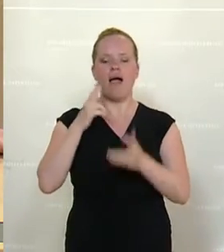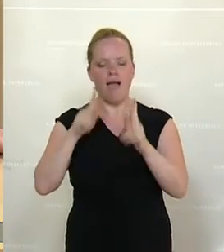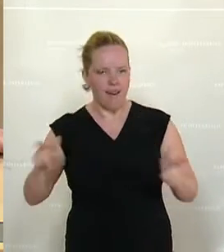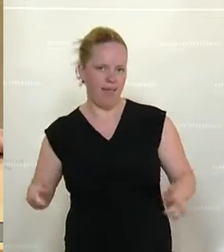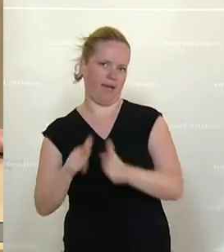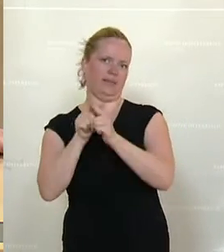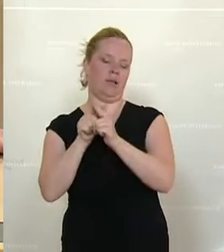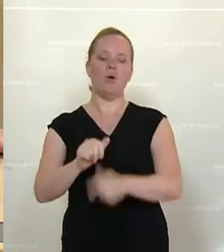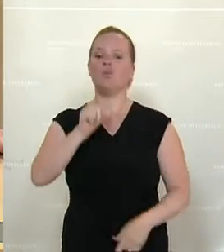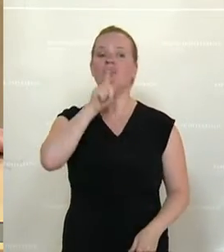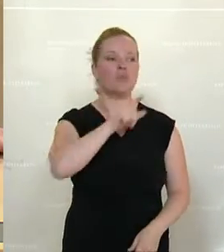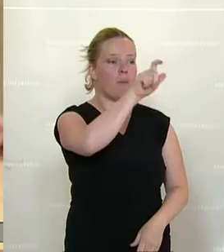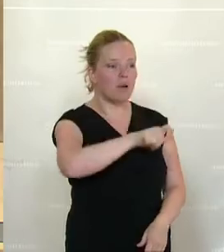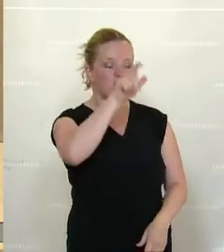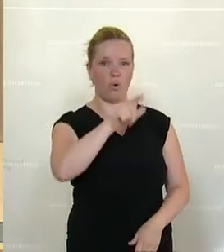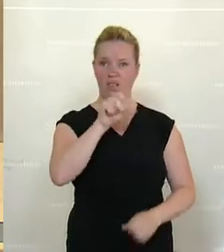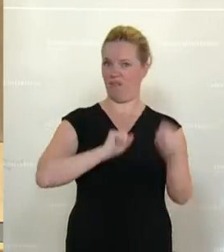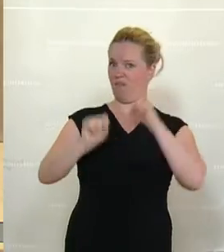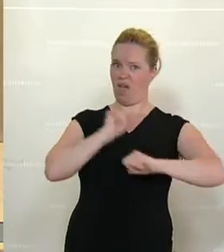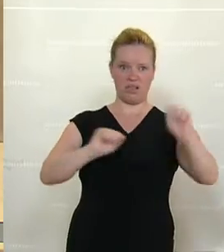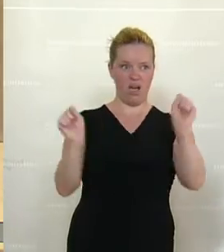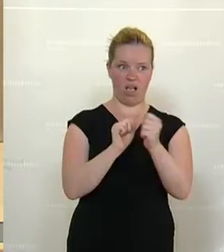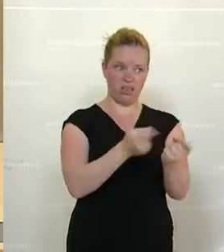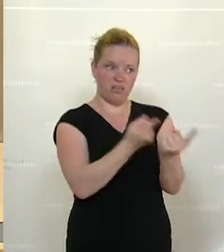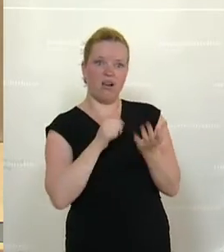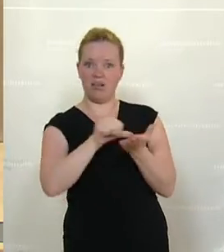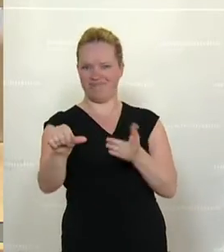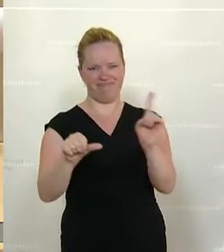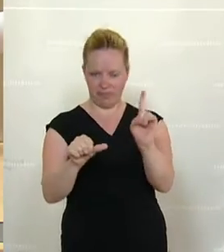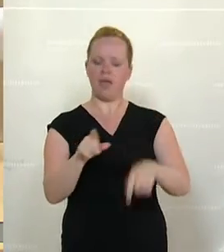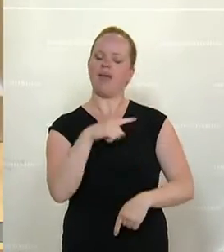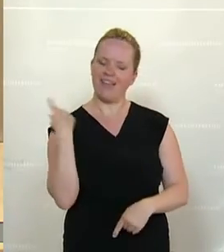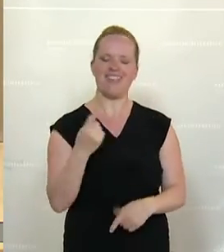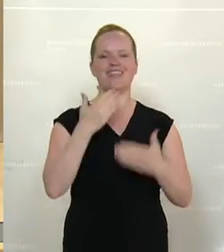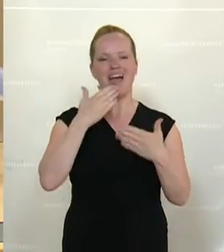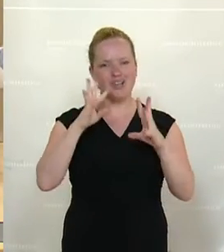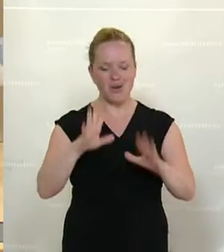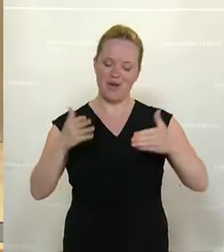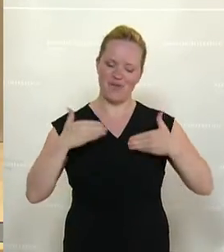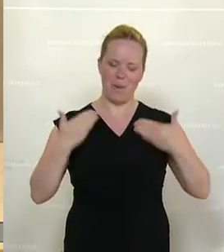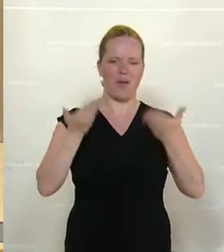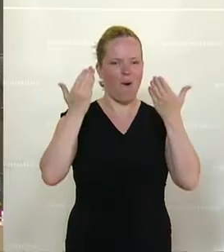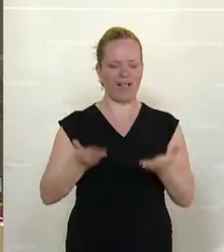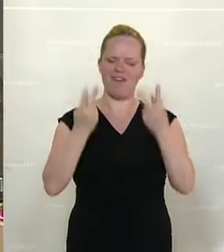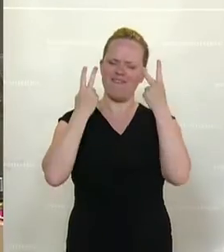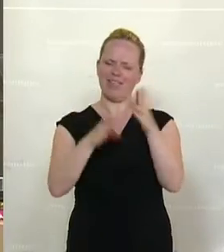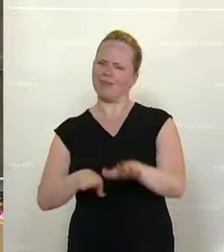immer nur jene, die sich nicht wehren können. Dankeschön. Ich freue mich, dass wir heute diesen Meilenstein beschließen.